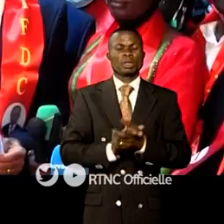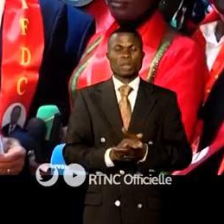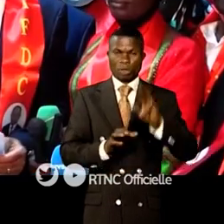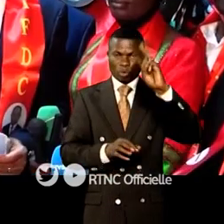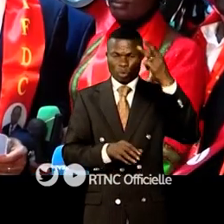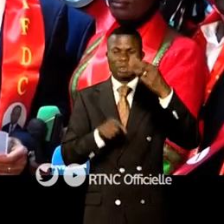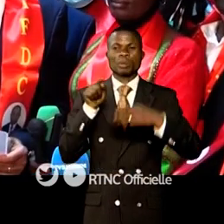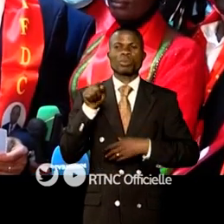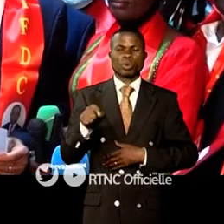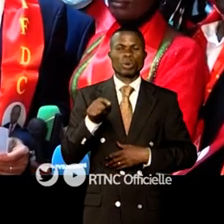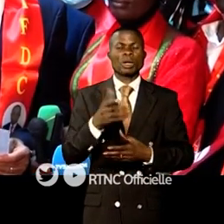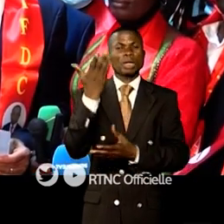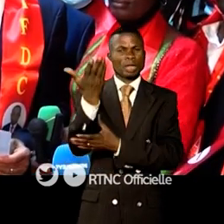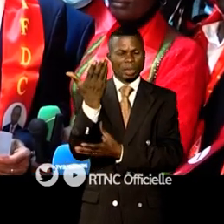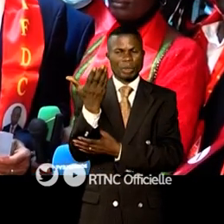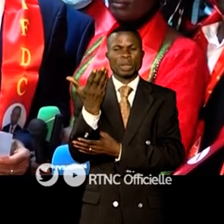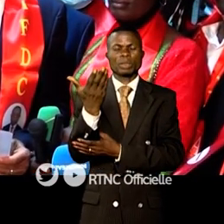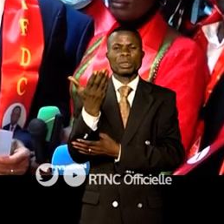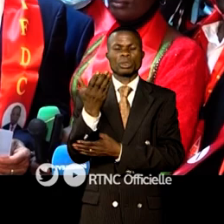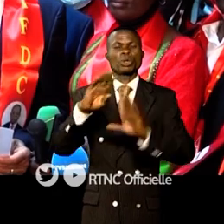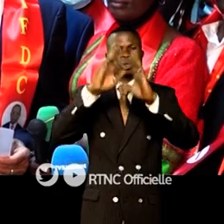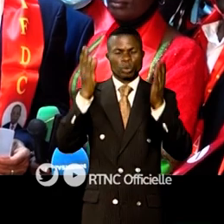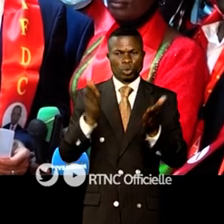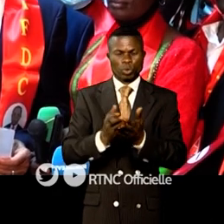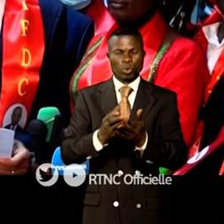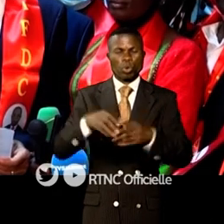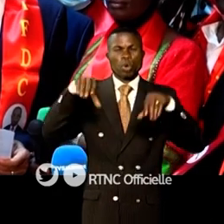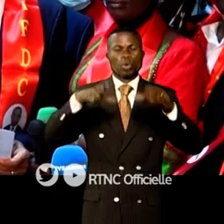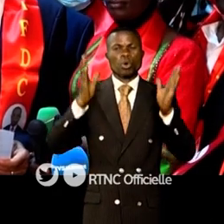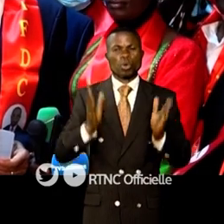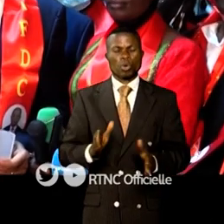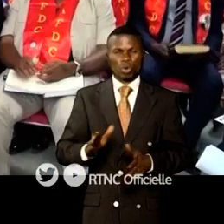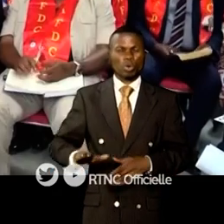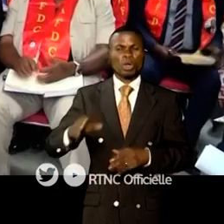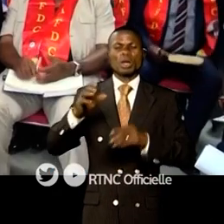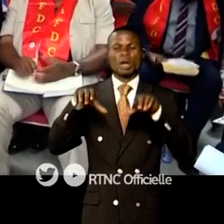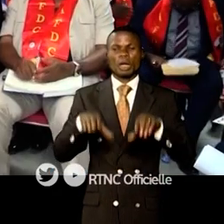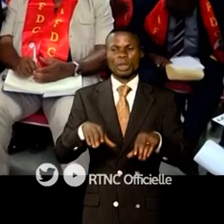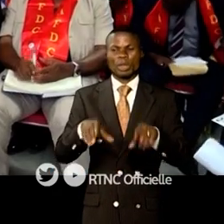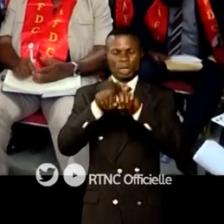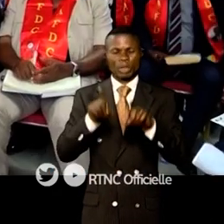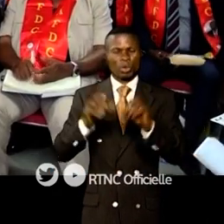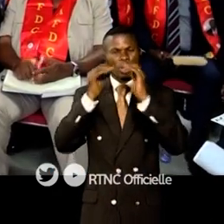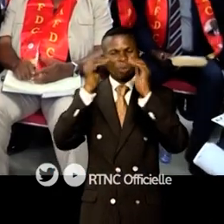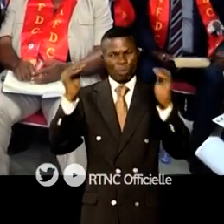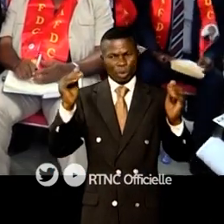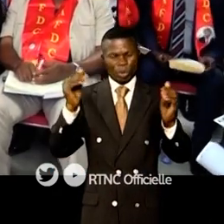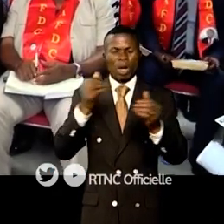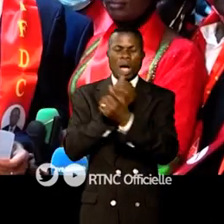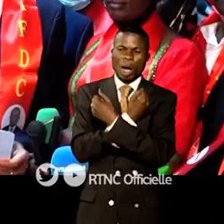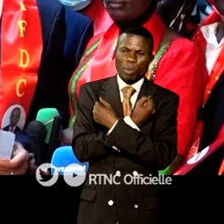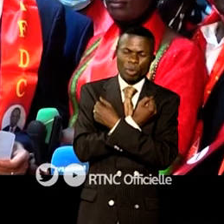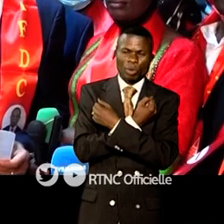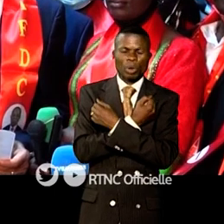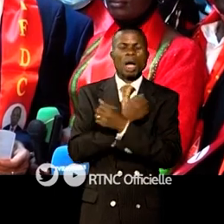3. Invite tous les compatriotes nationalistes épris de paix, de l'amour, de